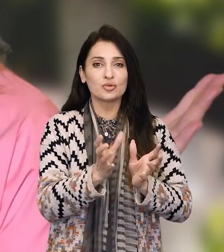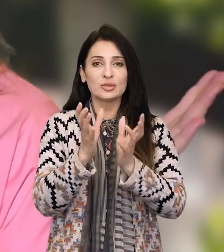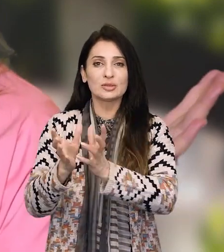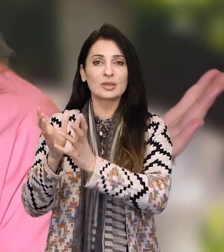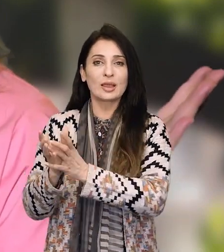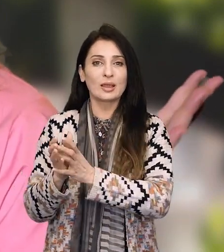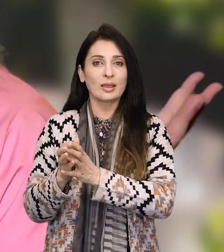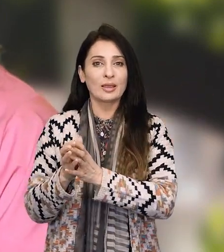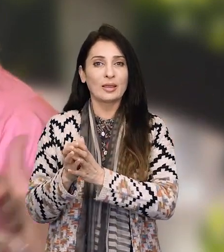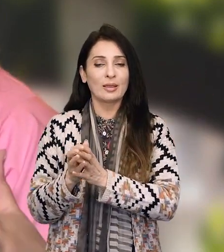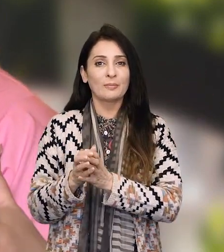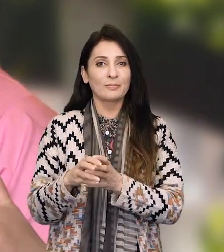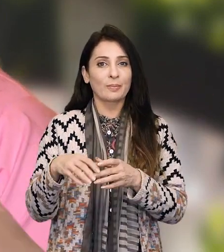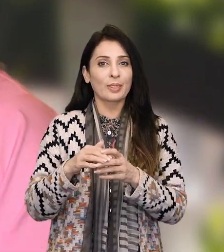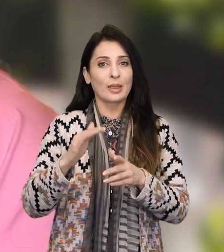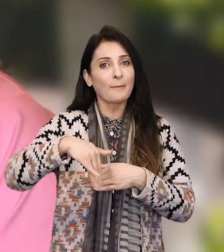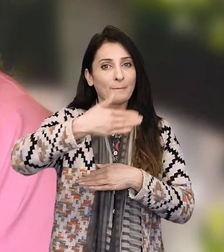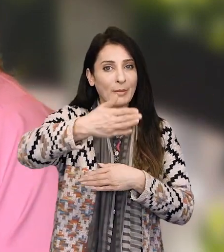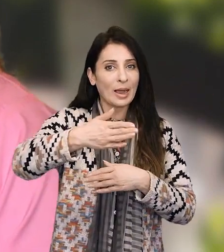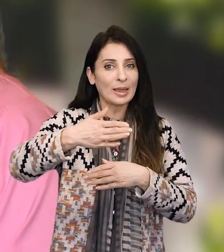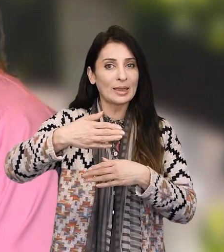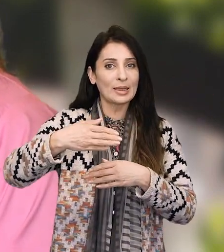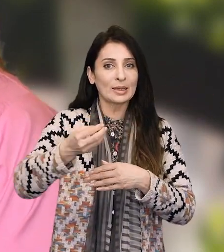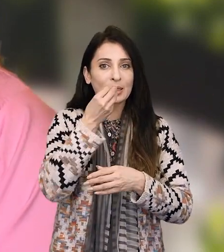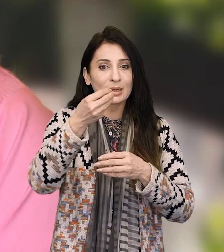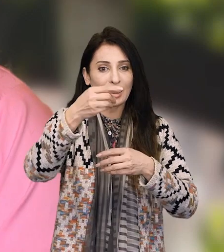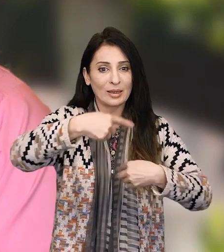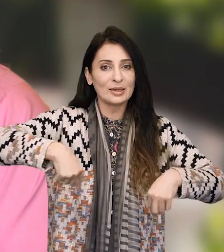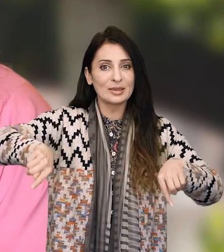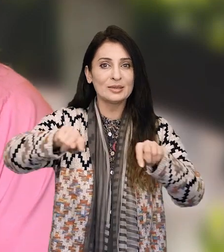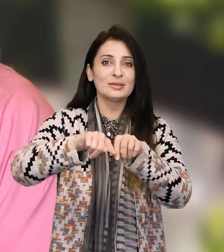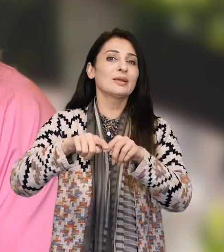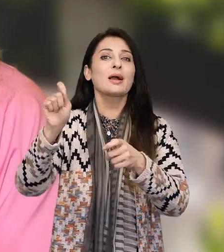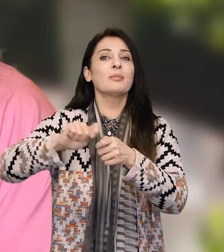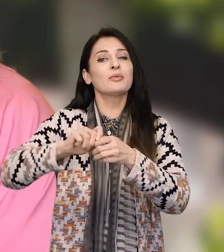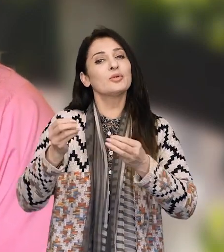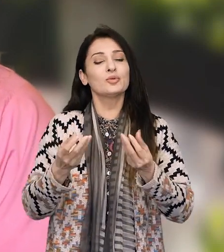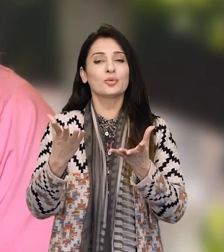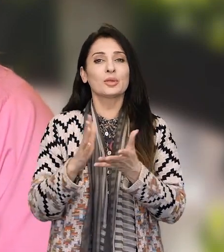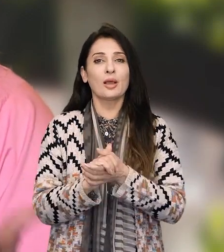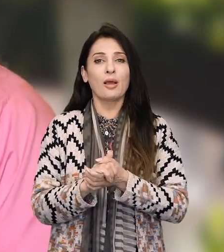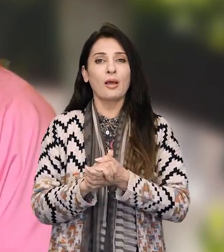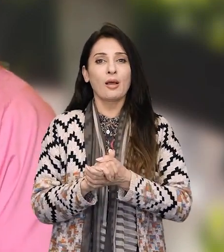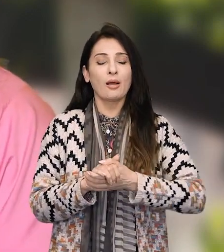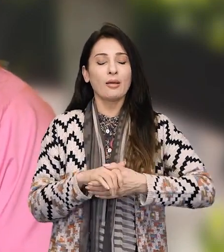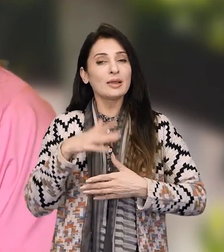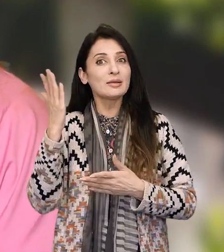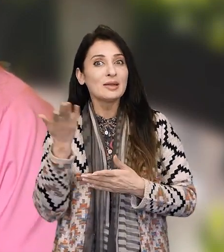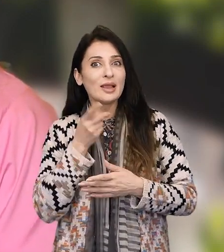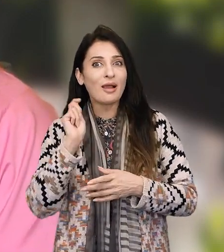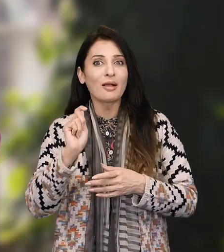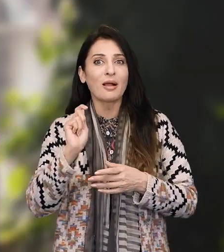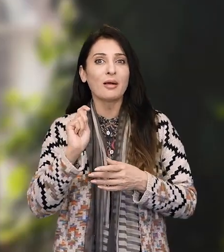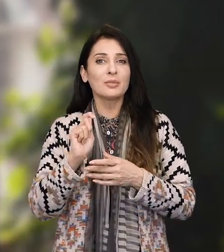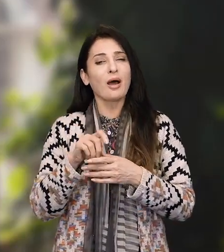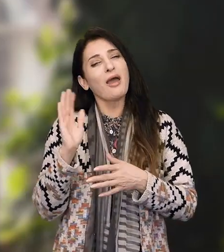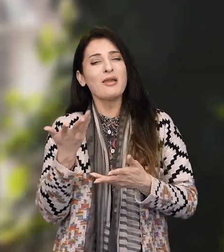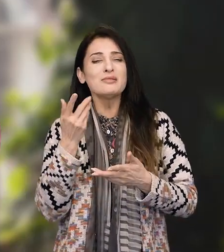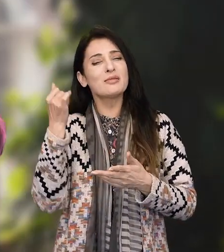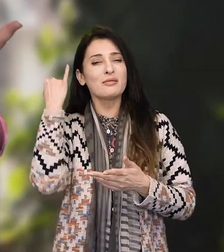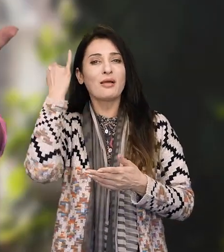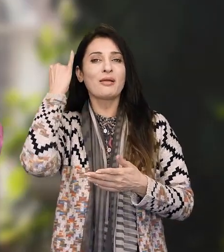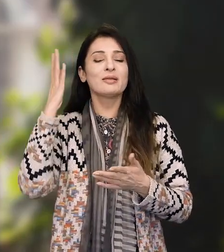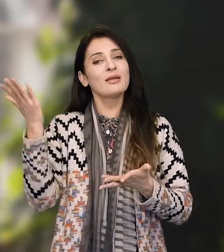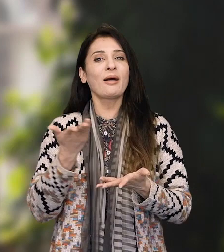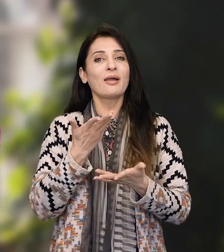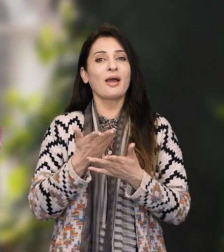अपने outdoor kitchen बनवाने शुरू किए. So it was a very, you know, एक fluke था, एक ऐसे